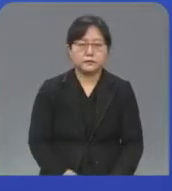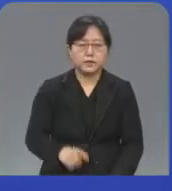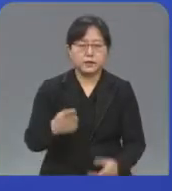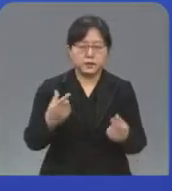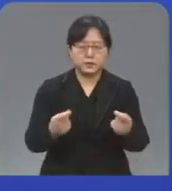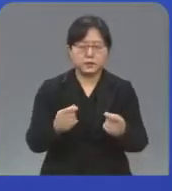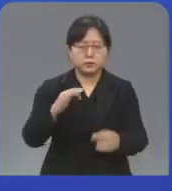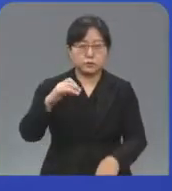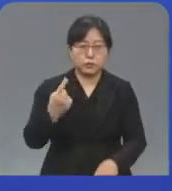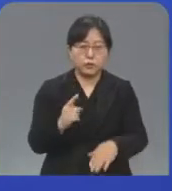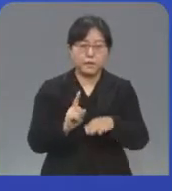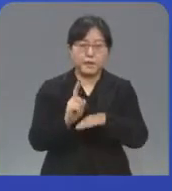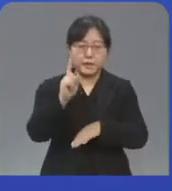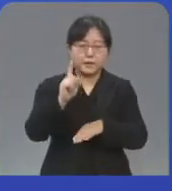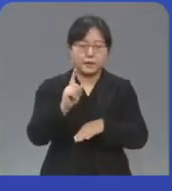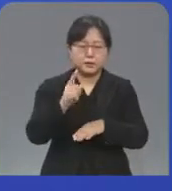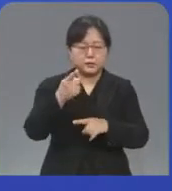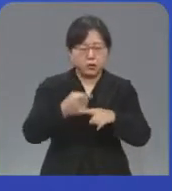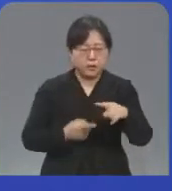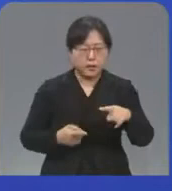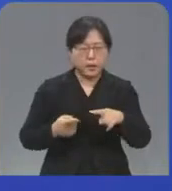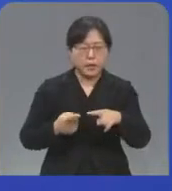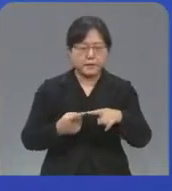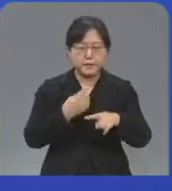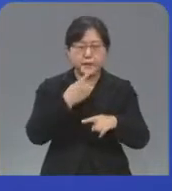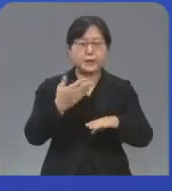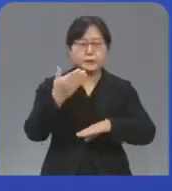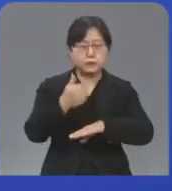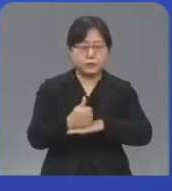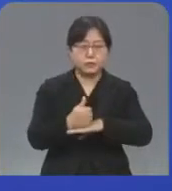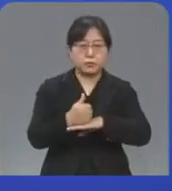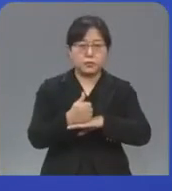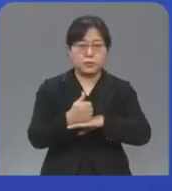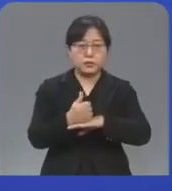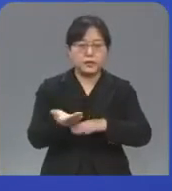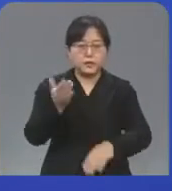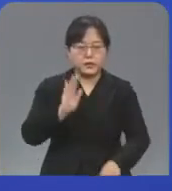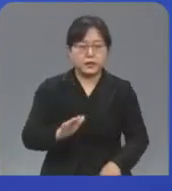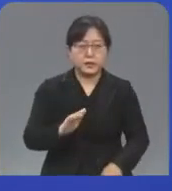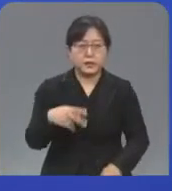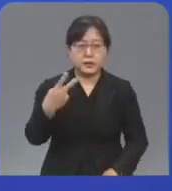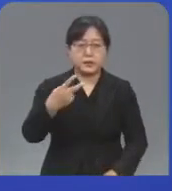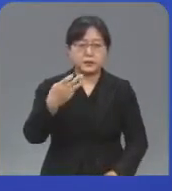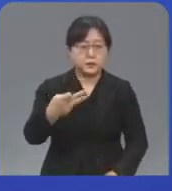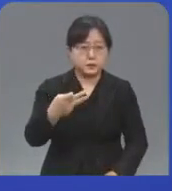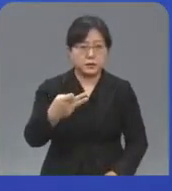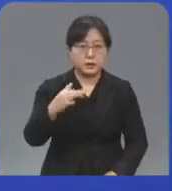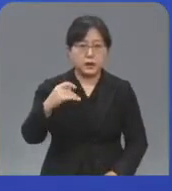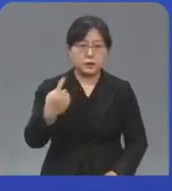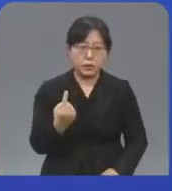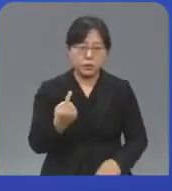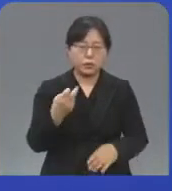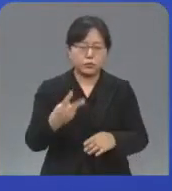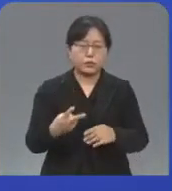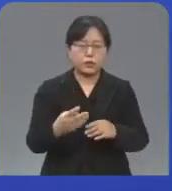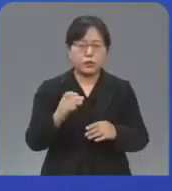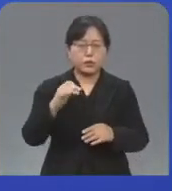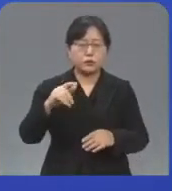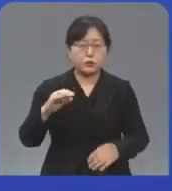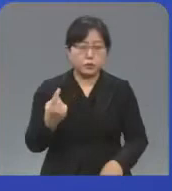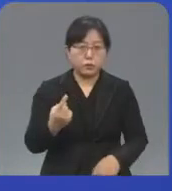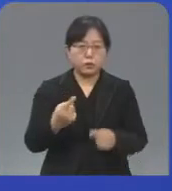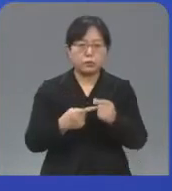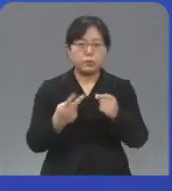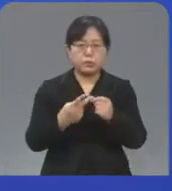이처럼 누리호 발사는 아쉽게도 절반의 성공에 그치고 말았습니다. 하지만 지난 2013년 나로호에 이어서 이번